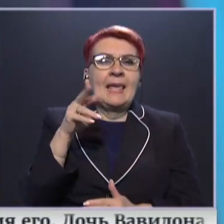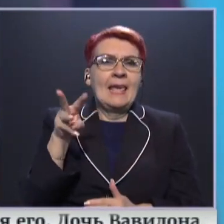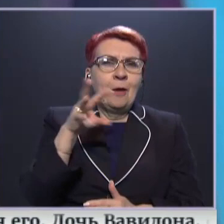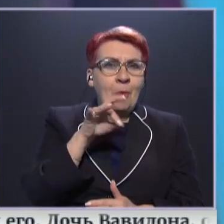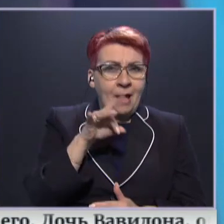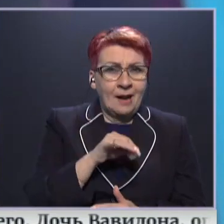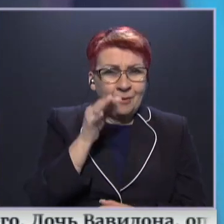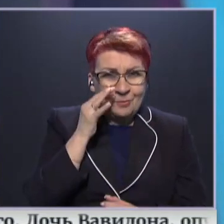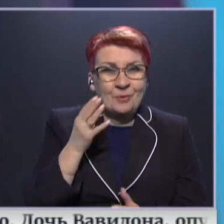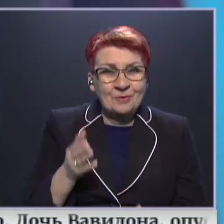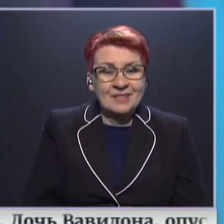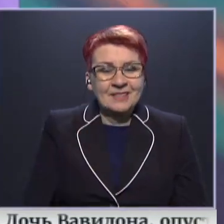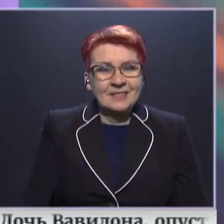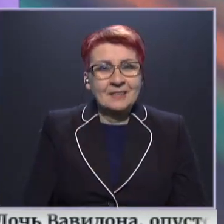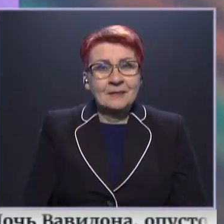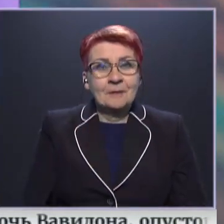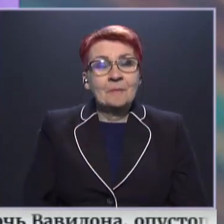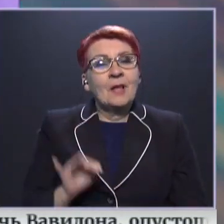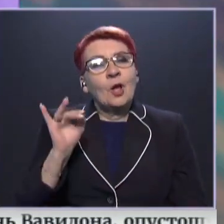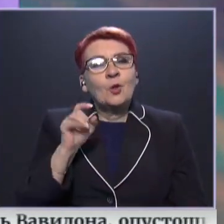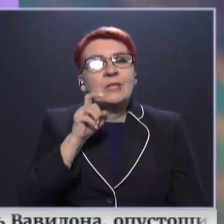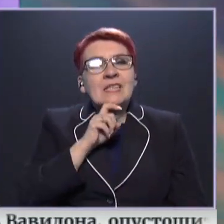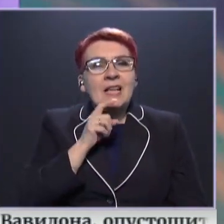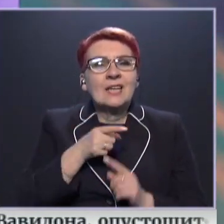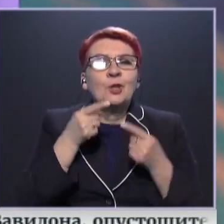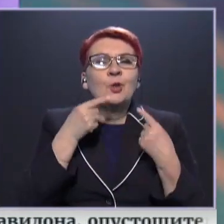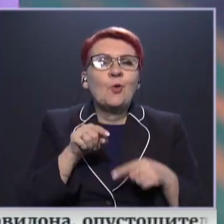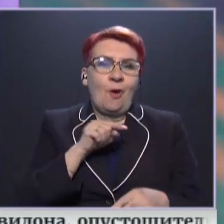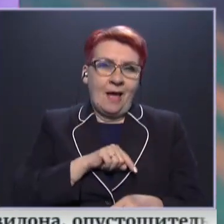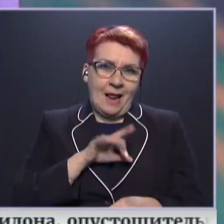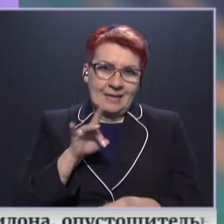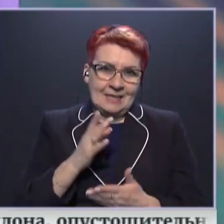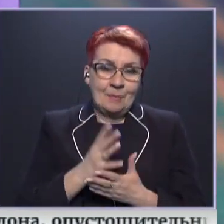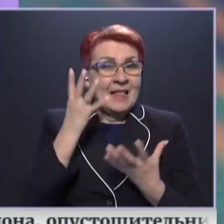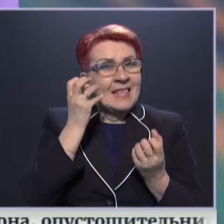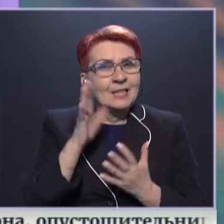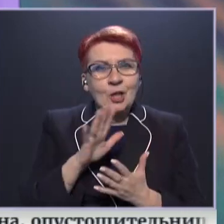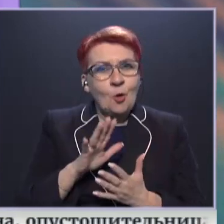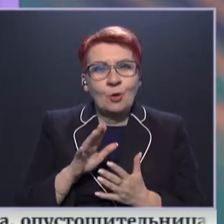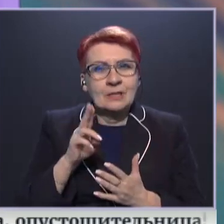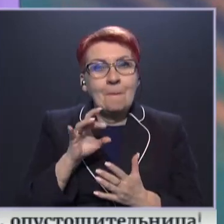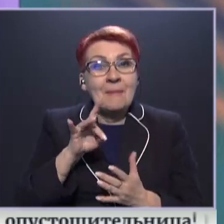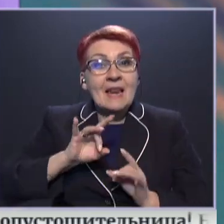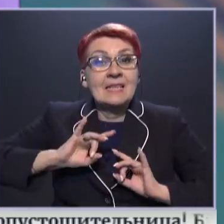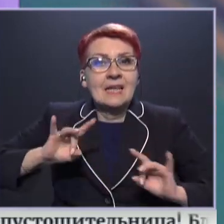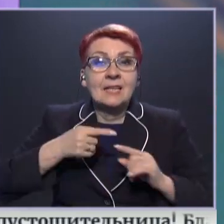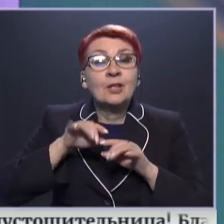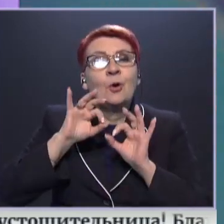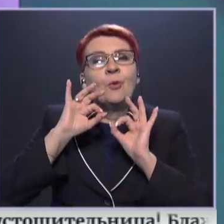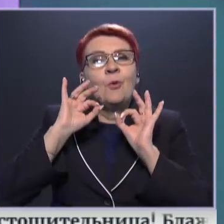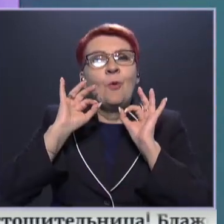Вообще. Но дело в том, что сказка, она имеет именно другой характер. Это не серьезный пересказ какой-то, да, а это